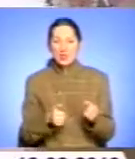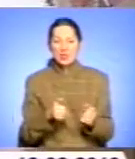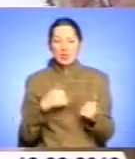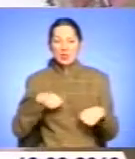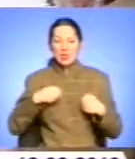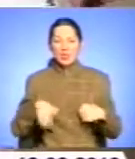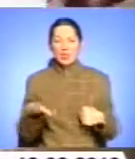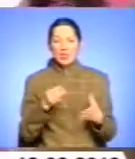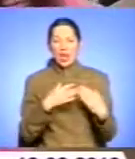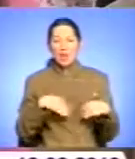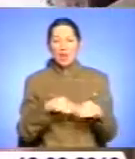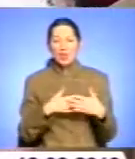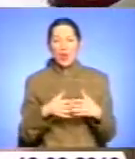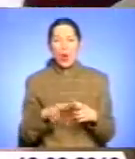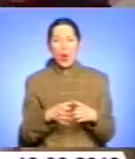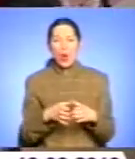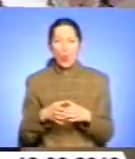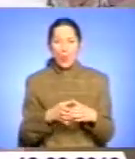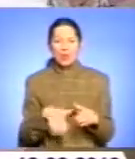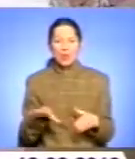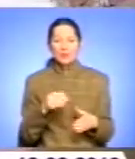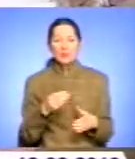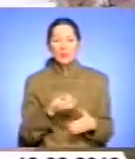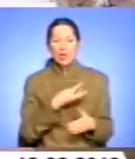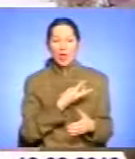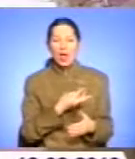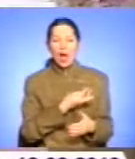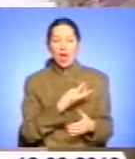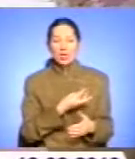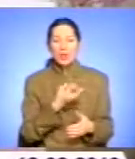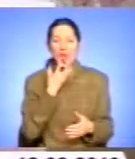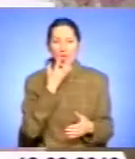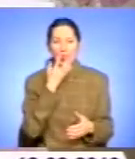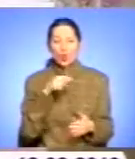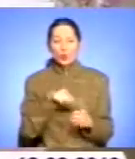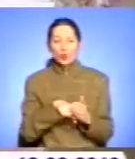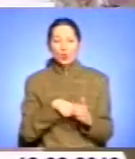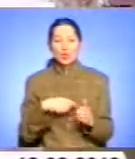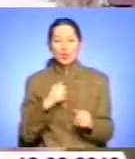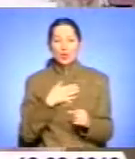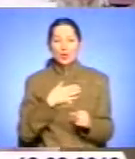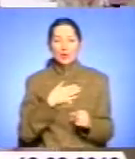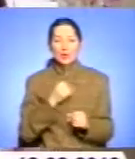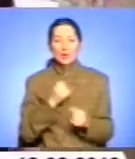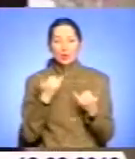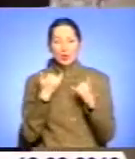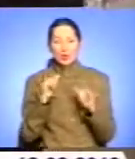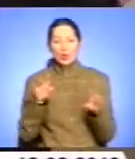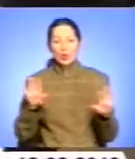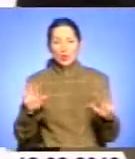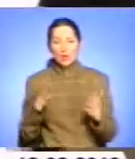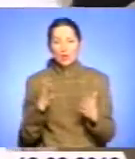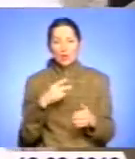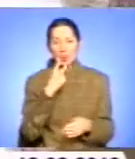і отим оцим всім позитивом, і, можливо, теплом внутрішнім, ми якось чудо сталося. Як